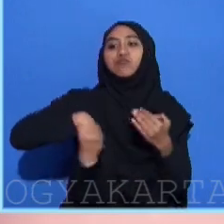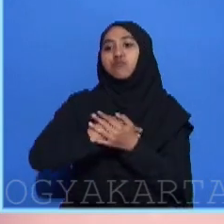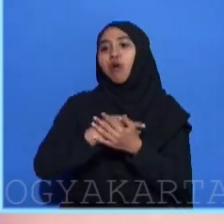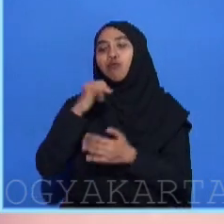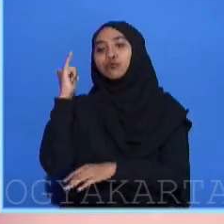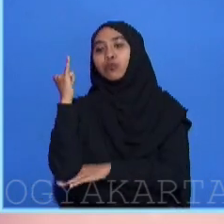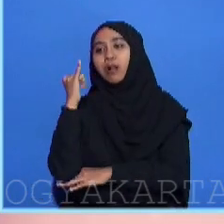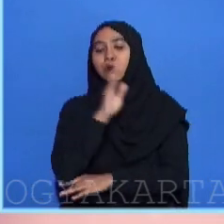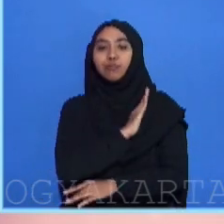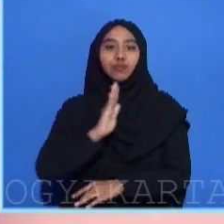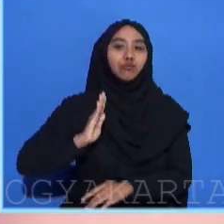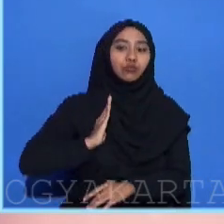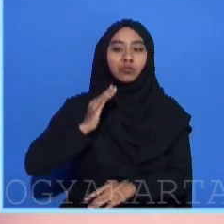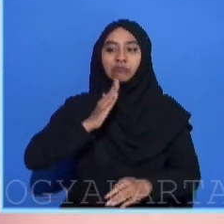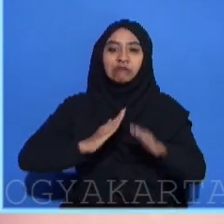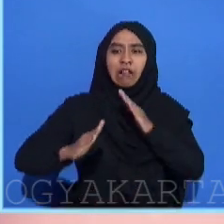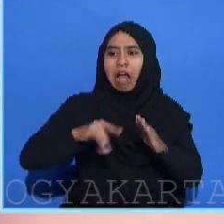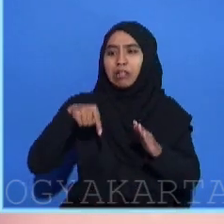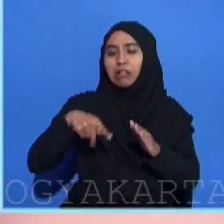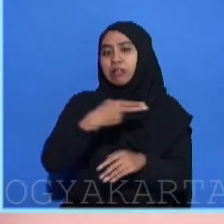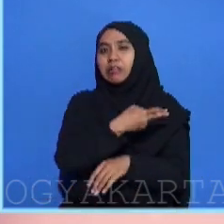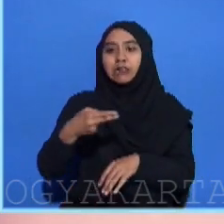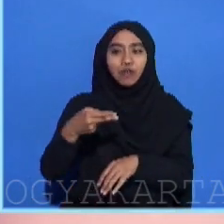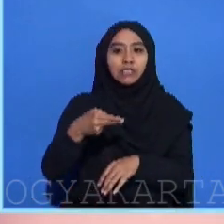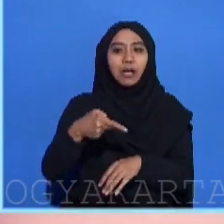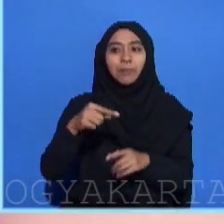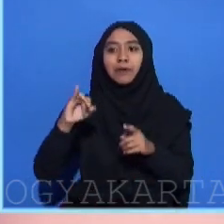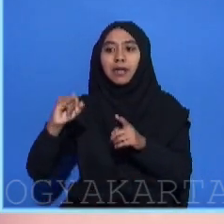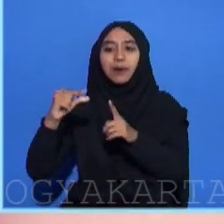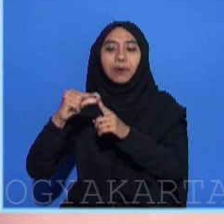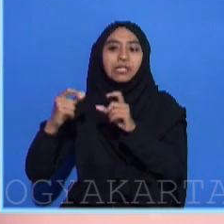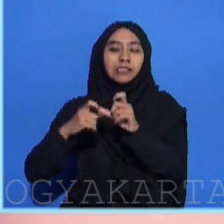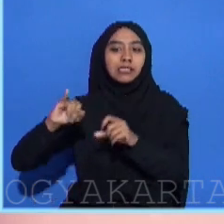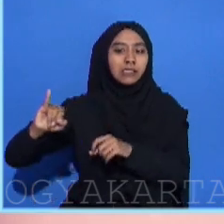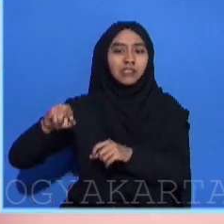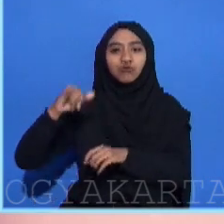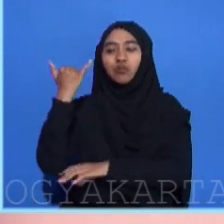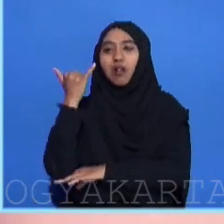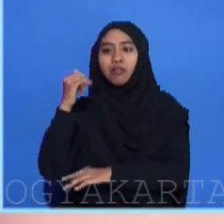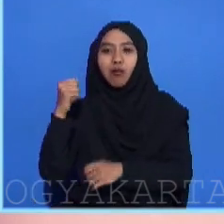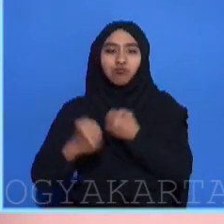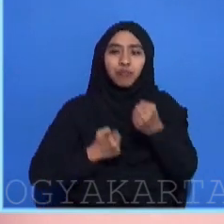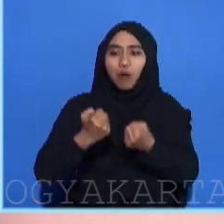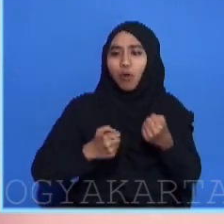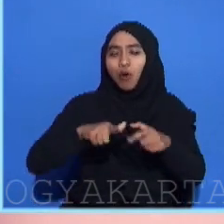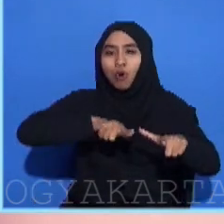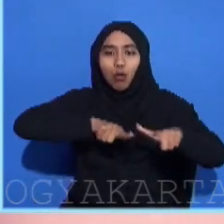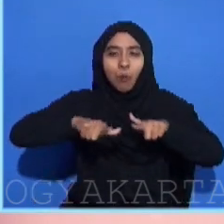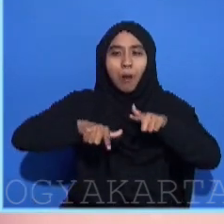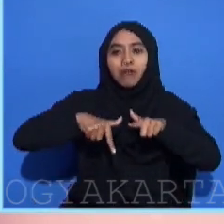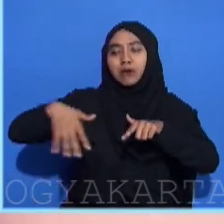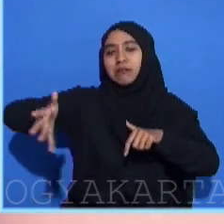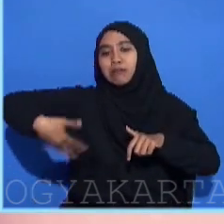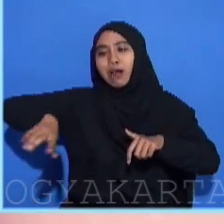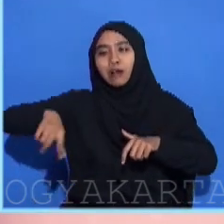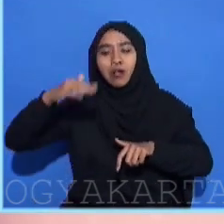pengurus daerah ikatan pencak silat Indonesia IPSI Daerah Istimewa Yogyakarta mengadakan Kejurda pencak silat dewasa sedaerah